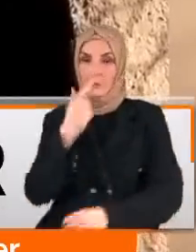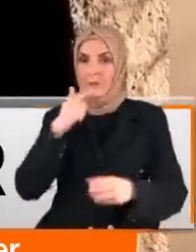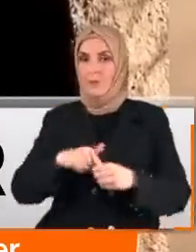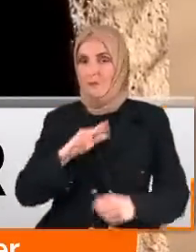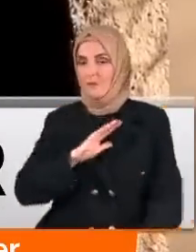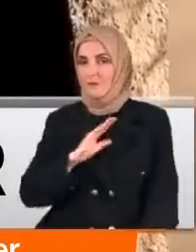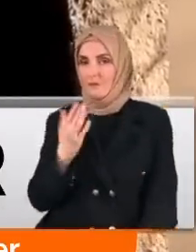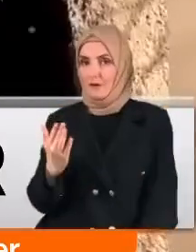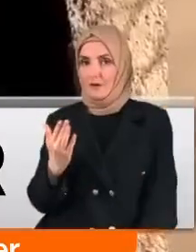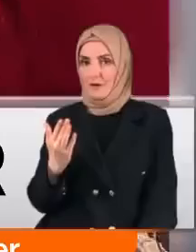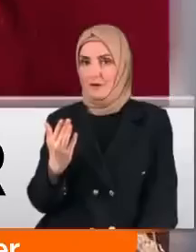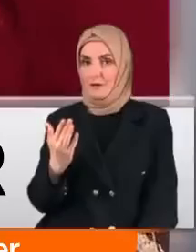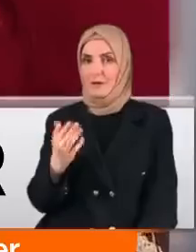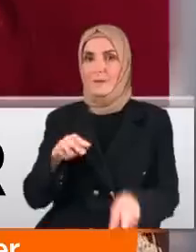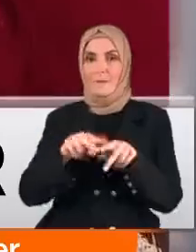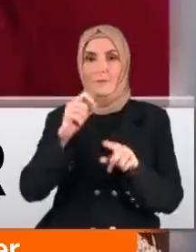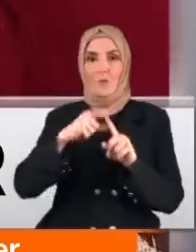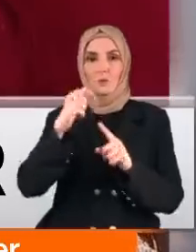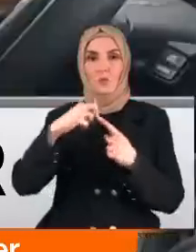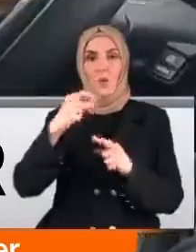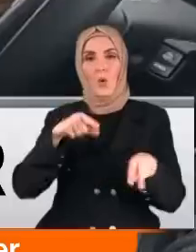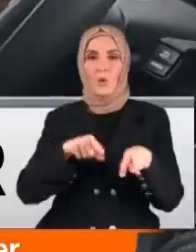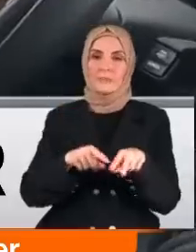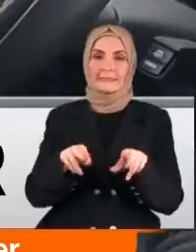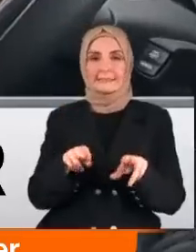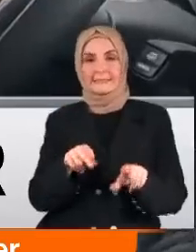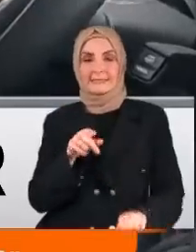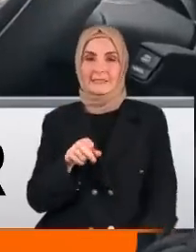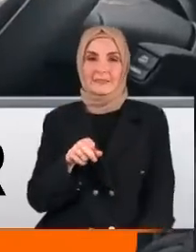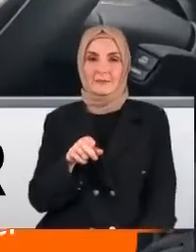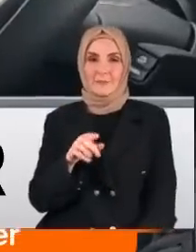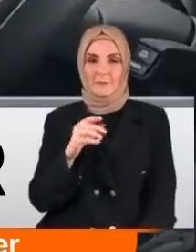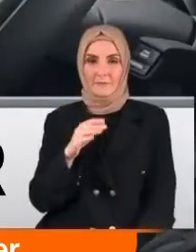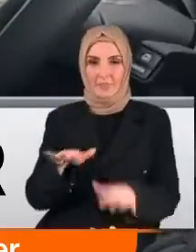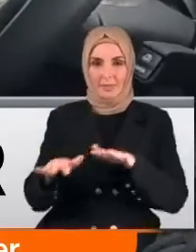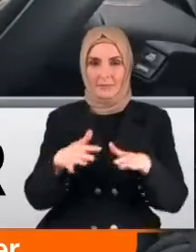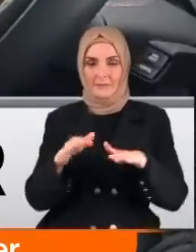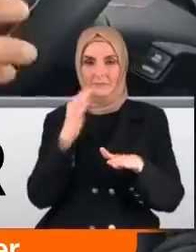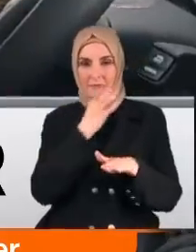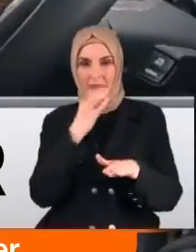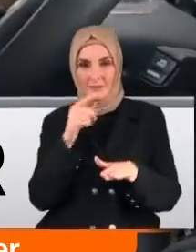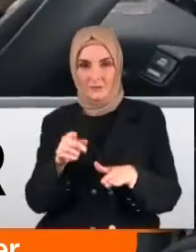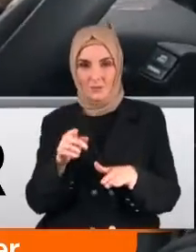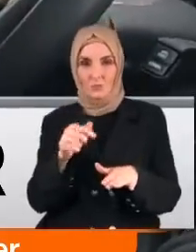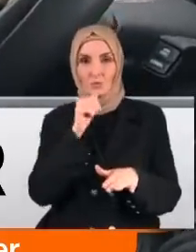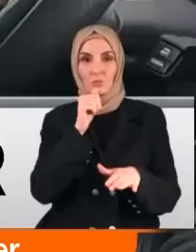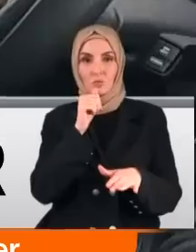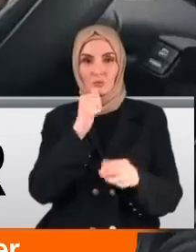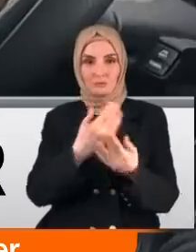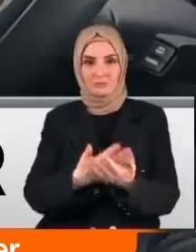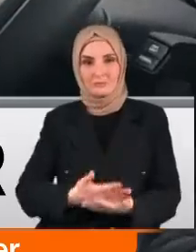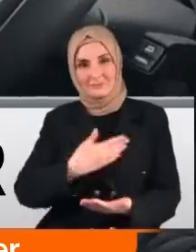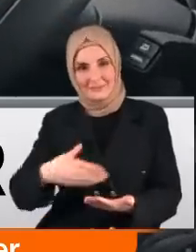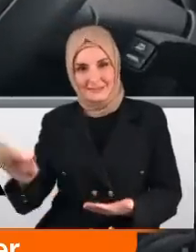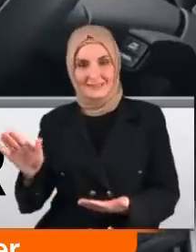Motorin kıvamında, kalitesinde şöyle susuzlaştırsanız, süsseniz, kamyonunuza,